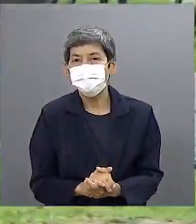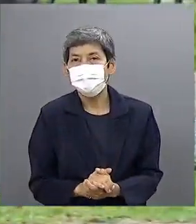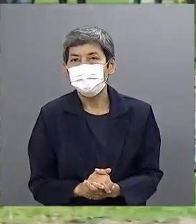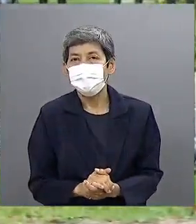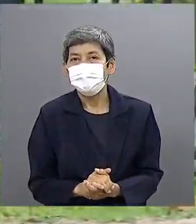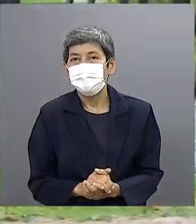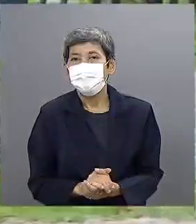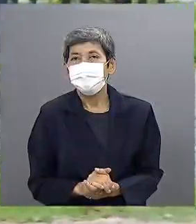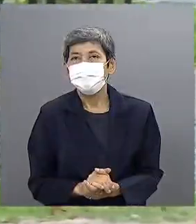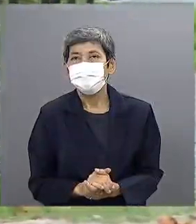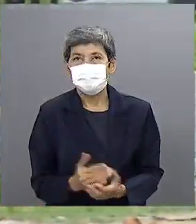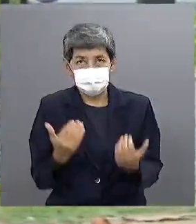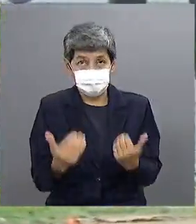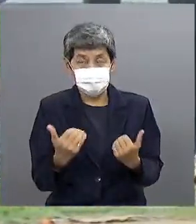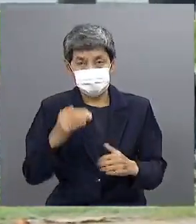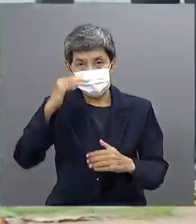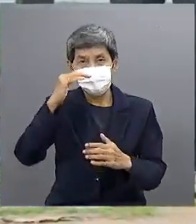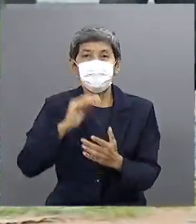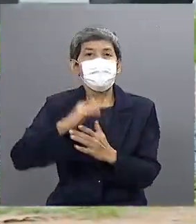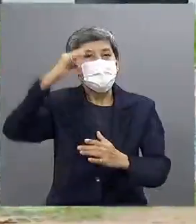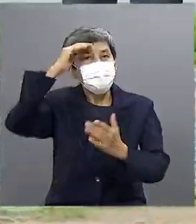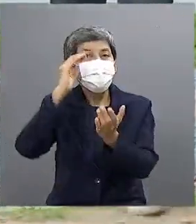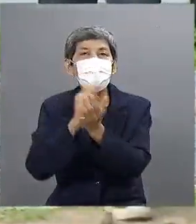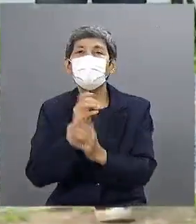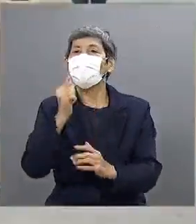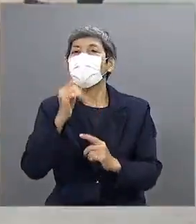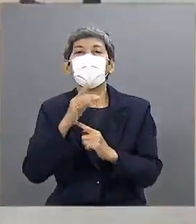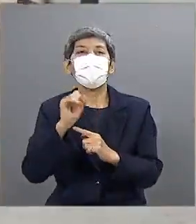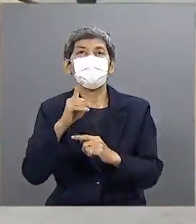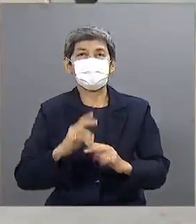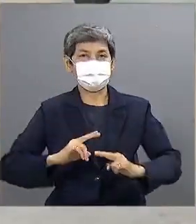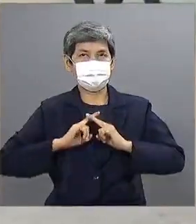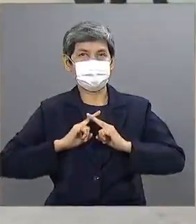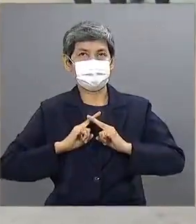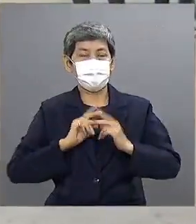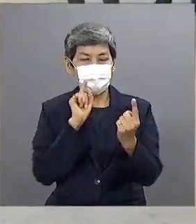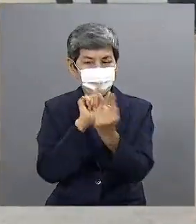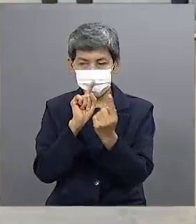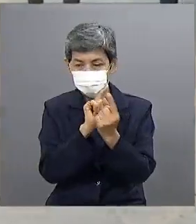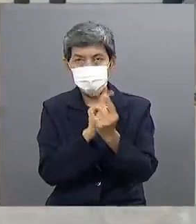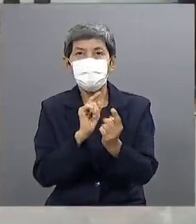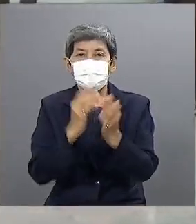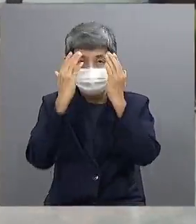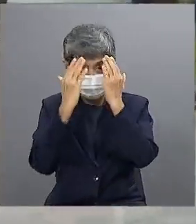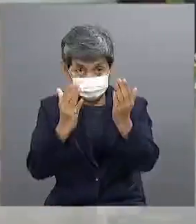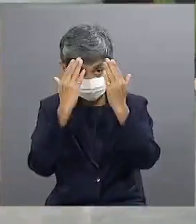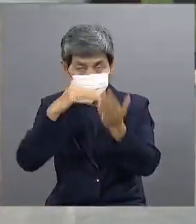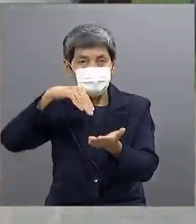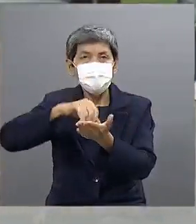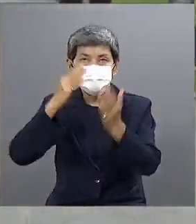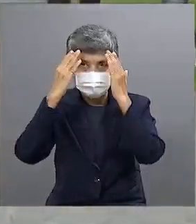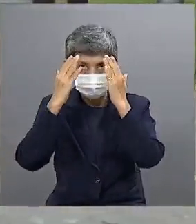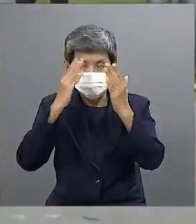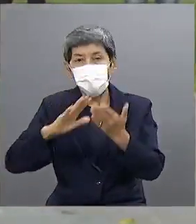และวันนี้พลตำรวจเอกอัศวินขวัญเมืองผู้สมัครอิสระจะไปพบปะกับชาวมุสลิมที่ศูนย์กลางอิสลามแห่งประเทศไทย